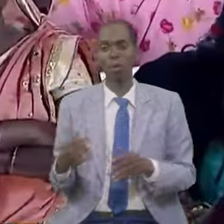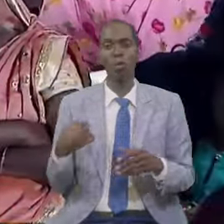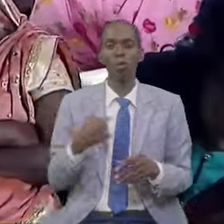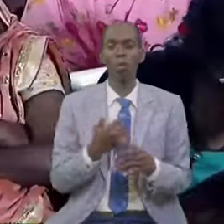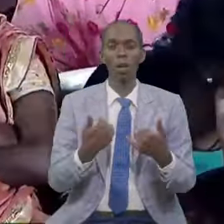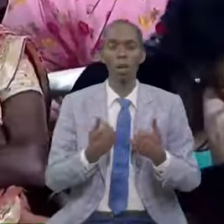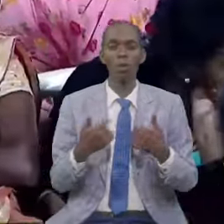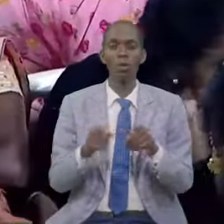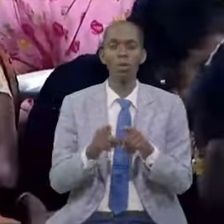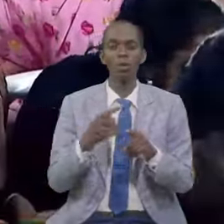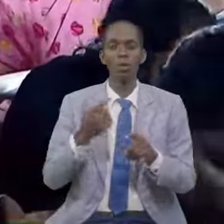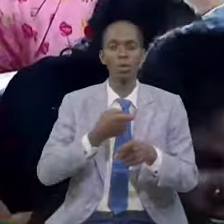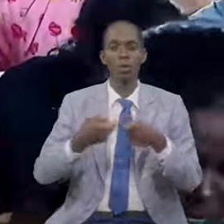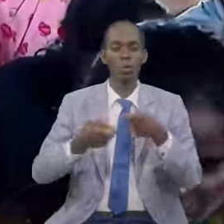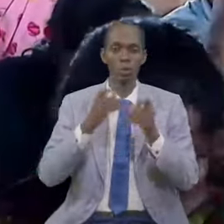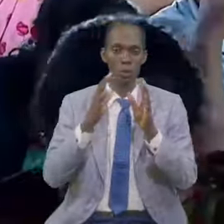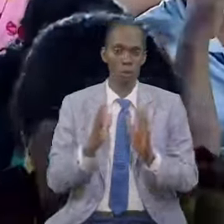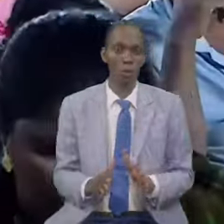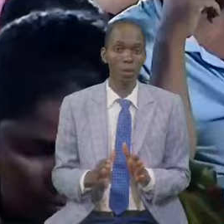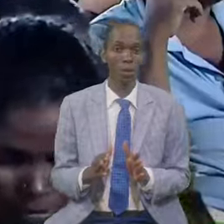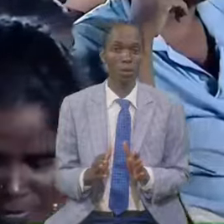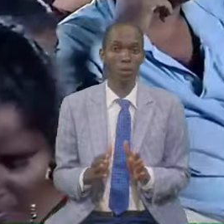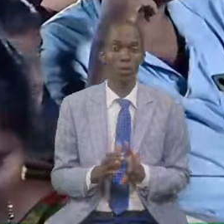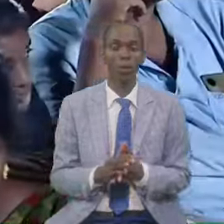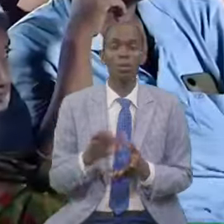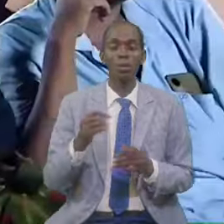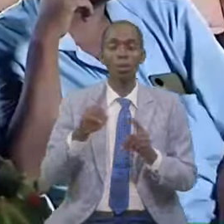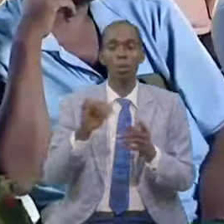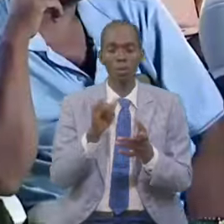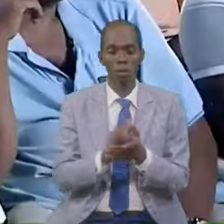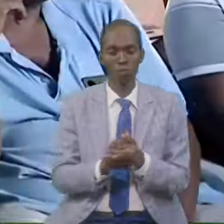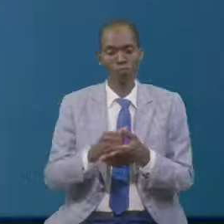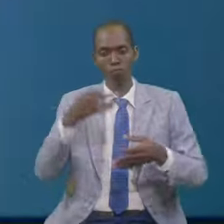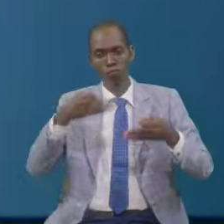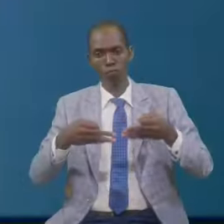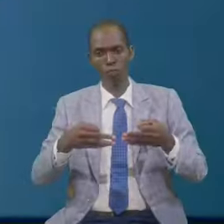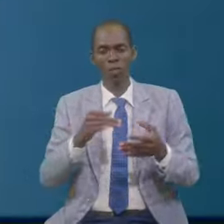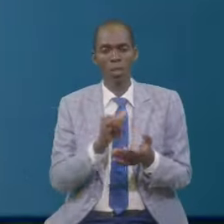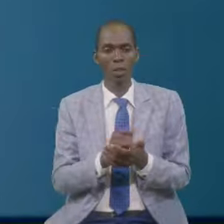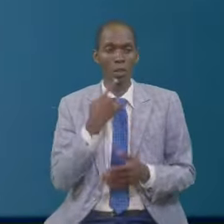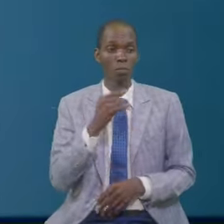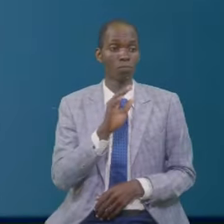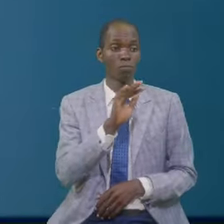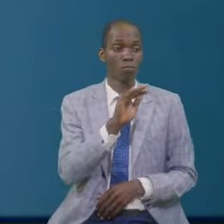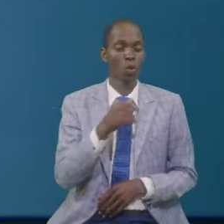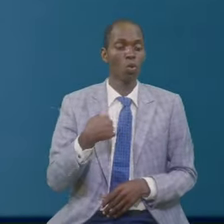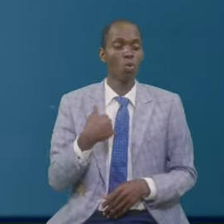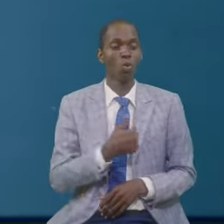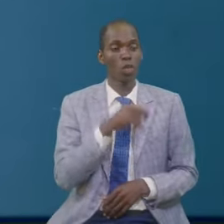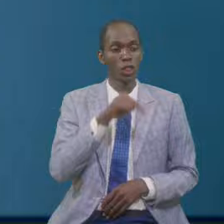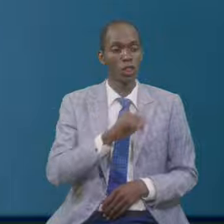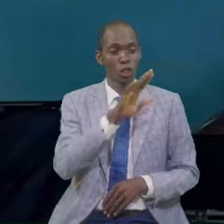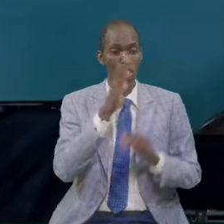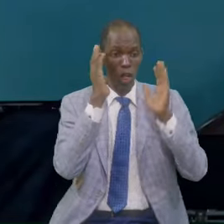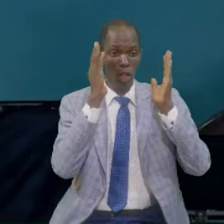పక్షాన వాదించేవాడు. That's the one that comes and says, we need your attention in the court. అతడు వచ్చి